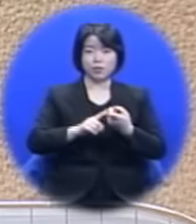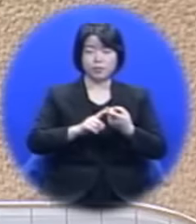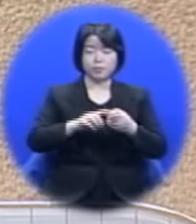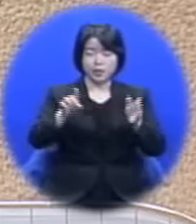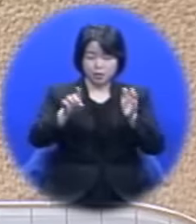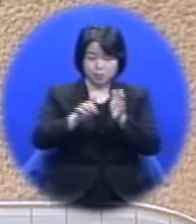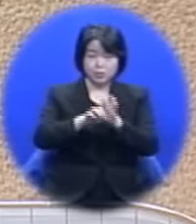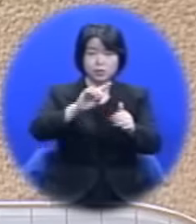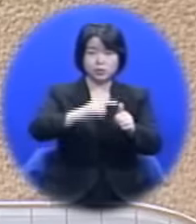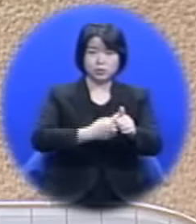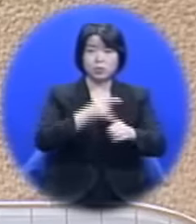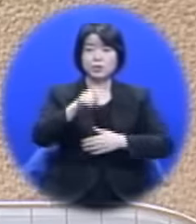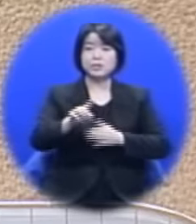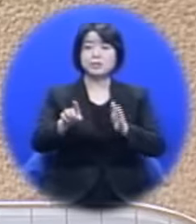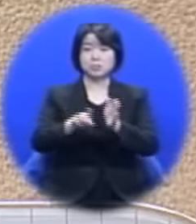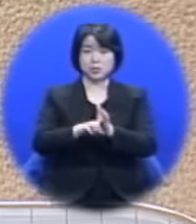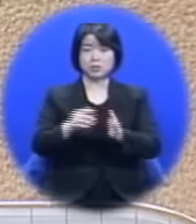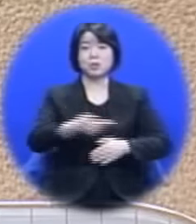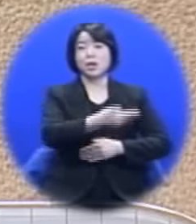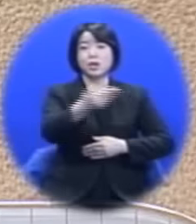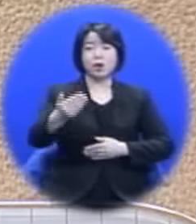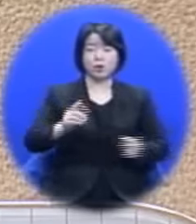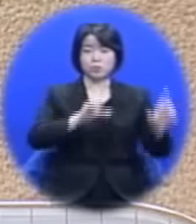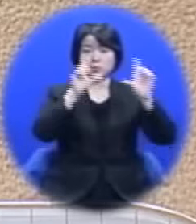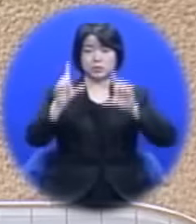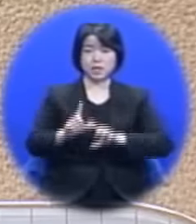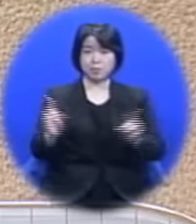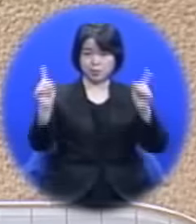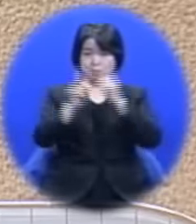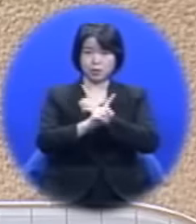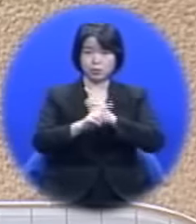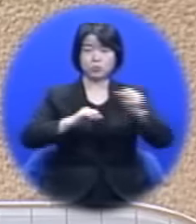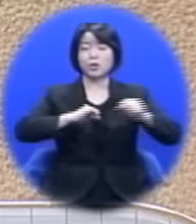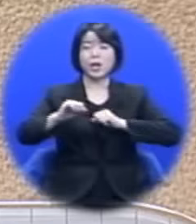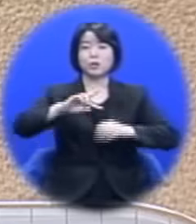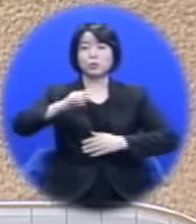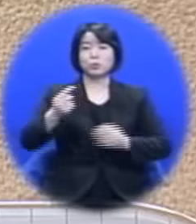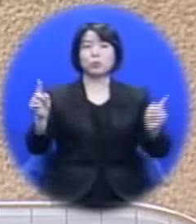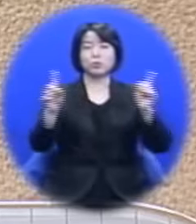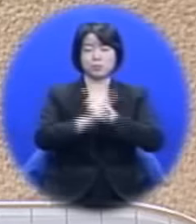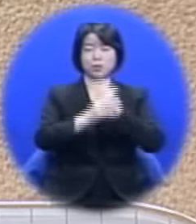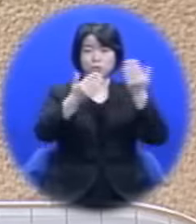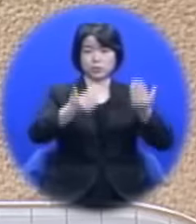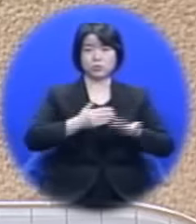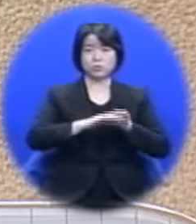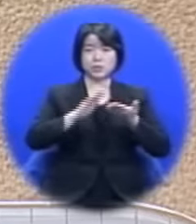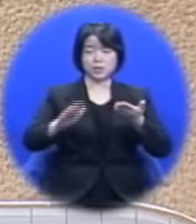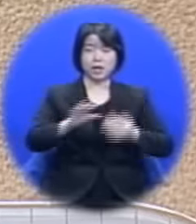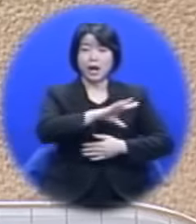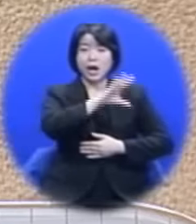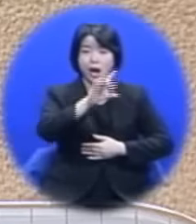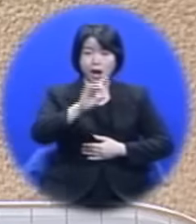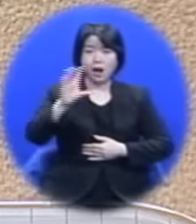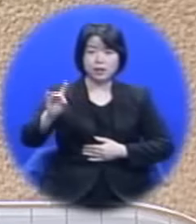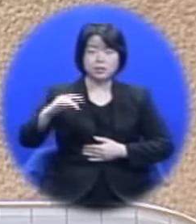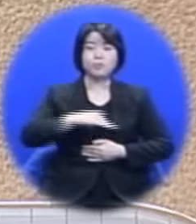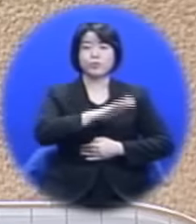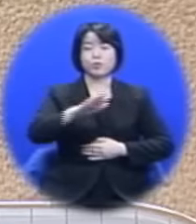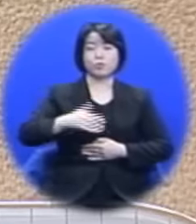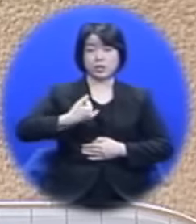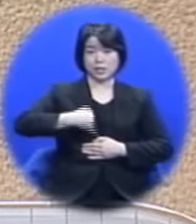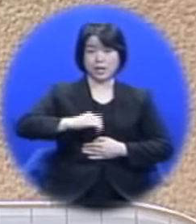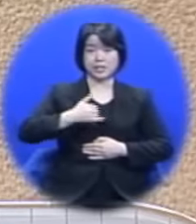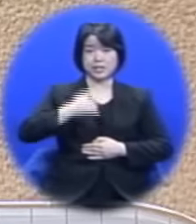믿어지고 그 믿음이 여러분의 삶을 바꿔요 행동을 바꾸는 것입니다 이따금 저희 딸이 저게